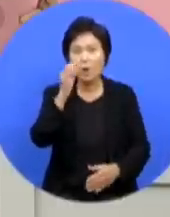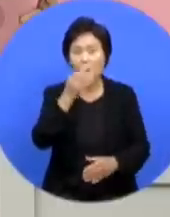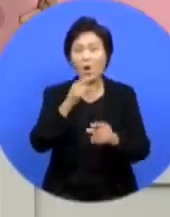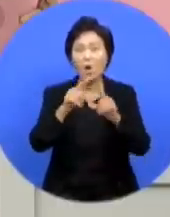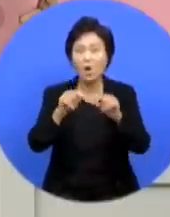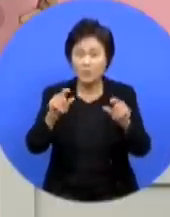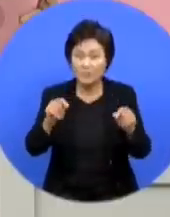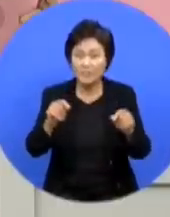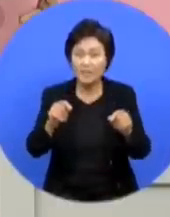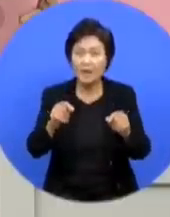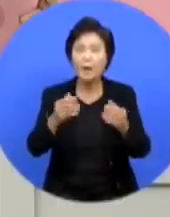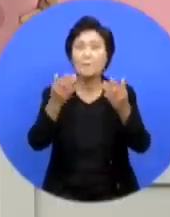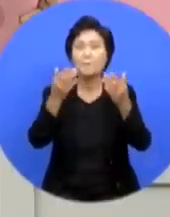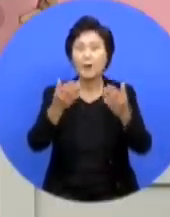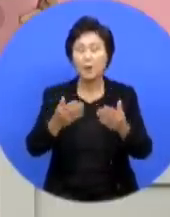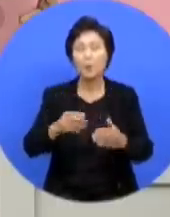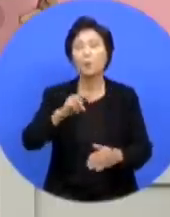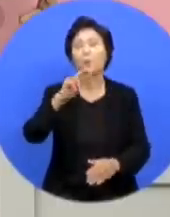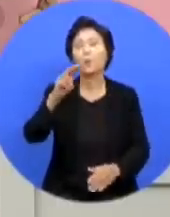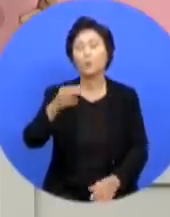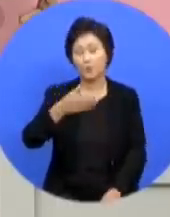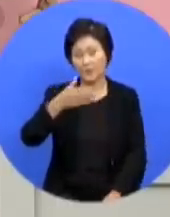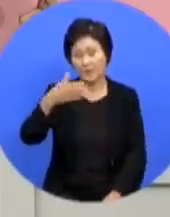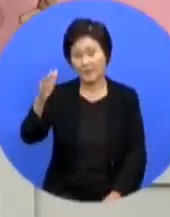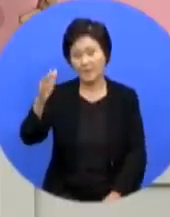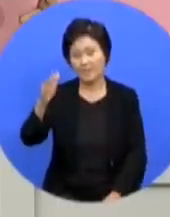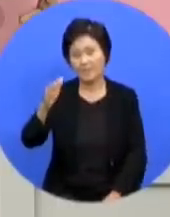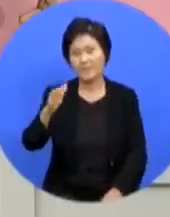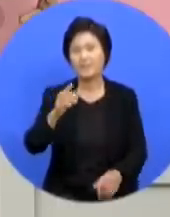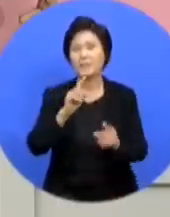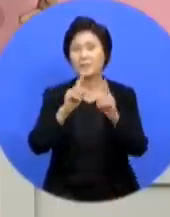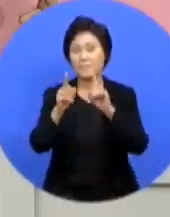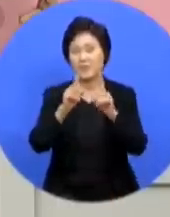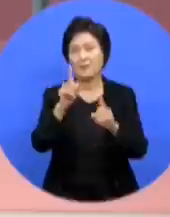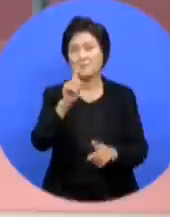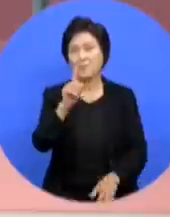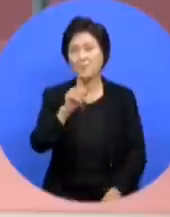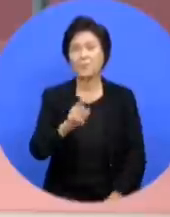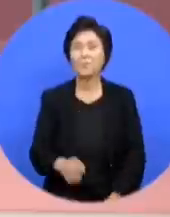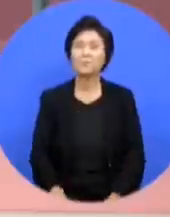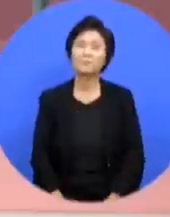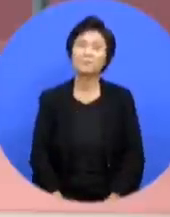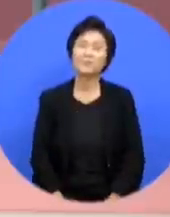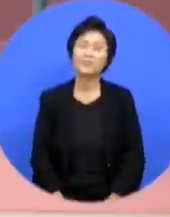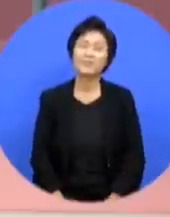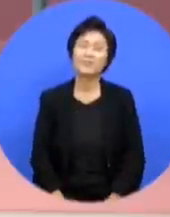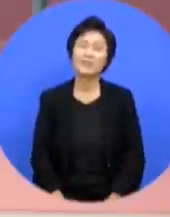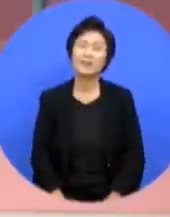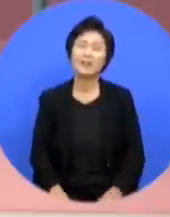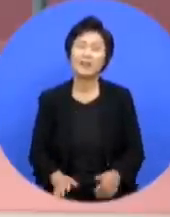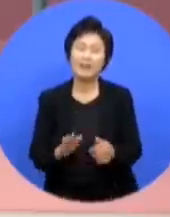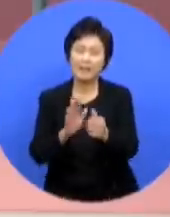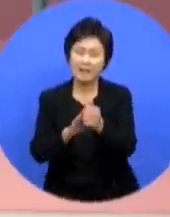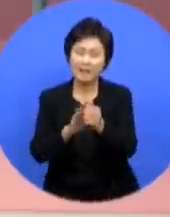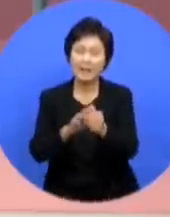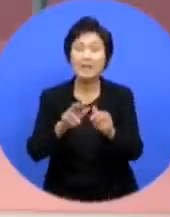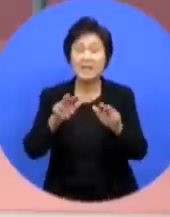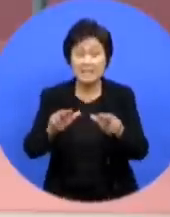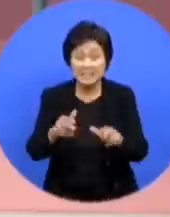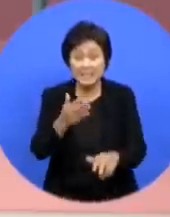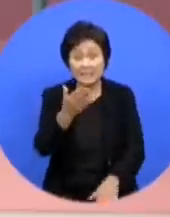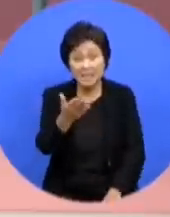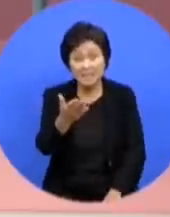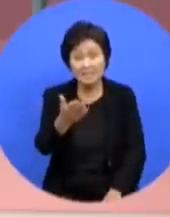제가 한 말이 있습니다. 그게 제 영상 편지입니다. 형제 이제 당신은 하나님의